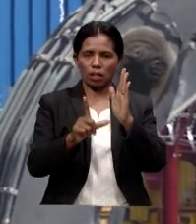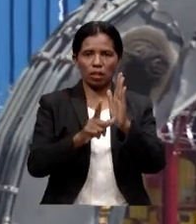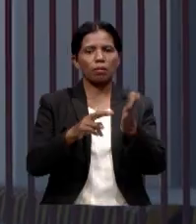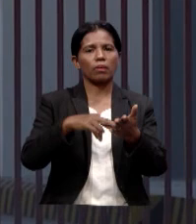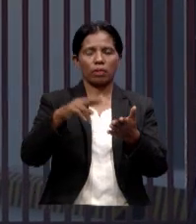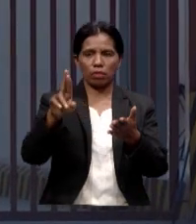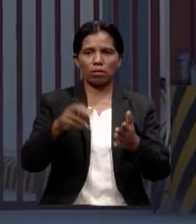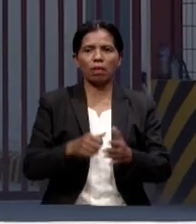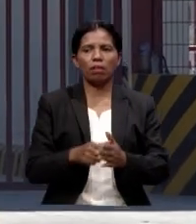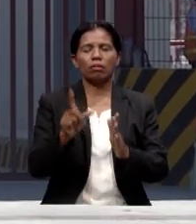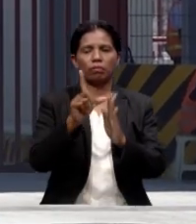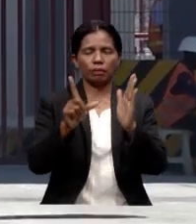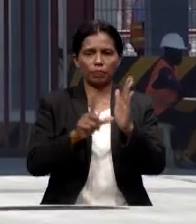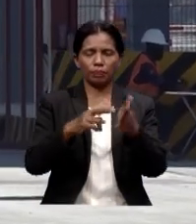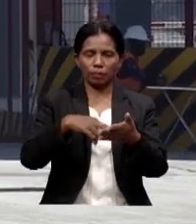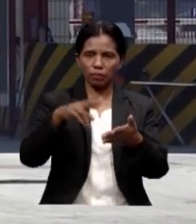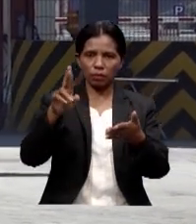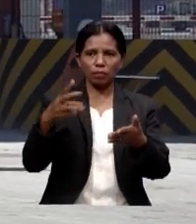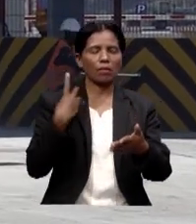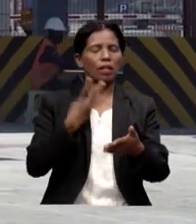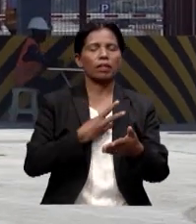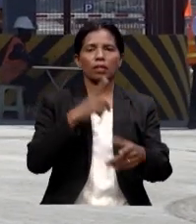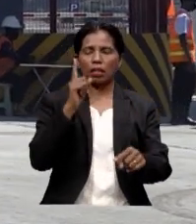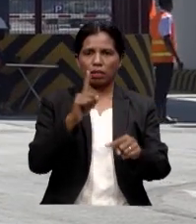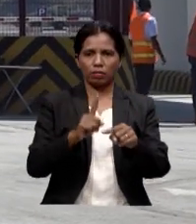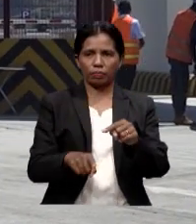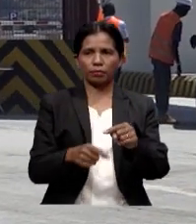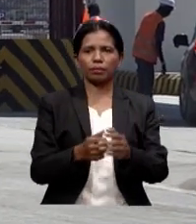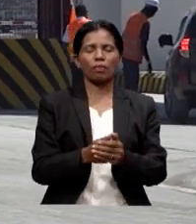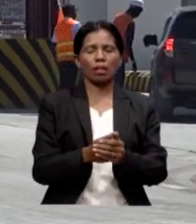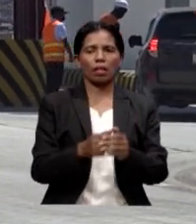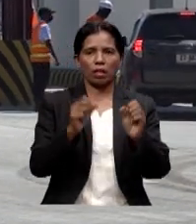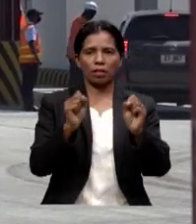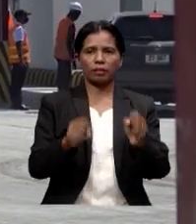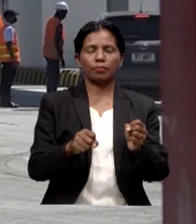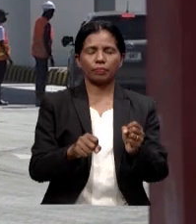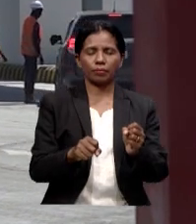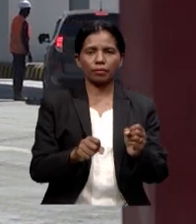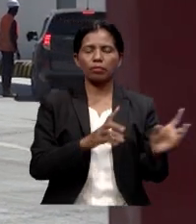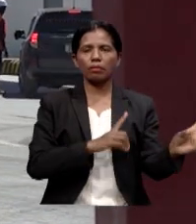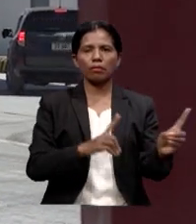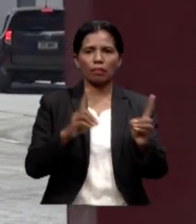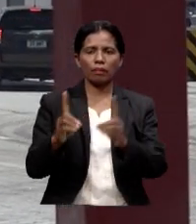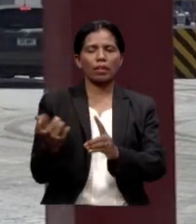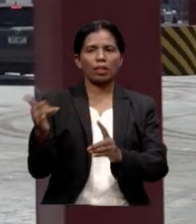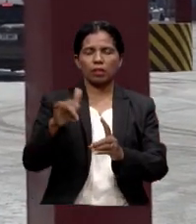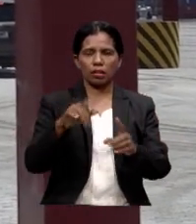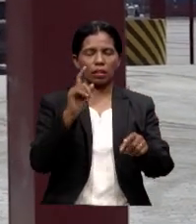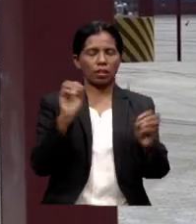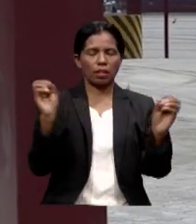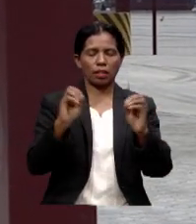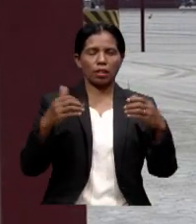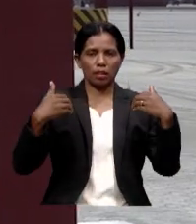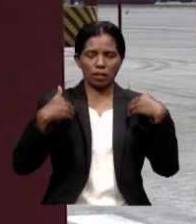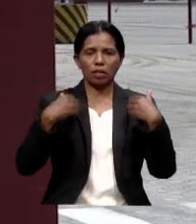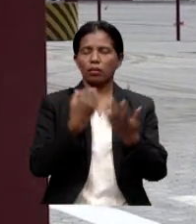como leine aprova ti mai ita labele saya dari itu tinggi Alfanega tinggi implementa, entah um sih rela bela lah ya kapasitas dan